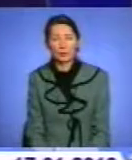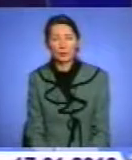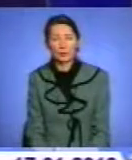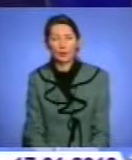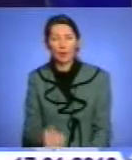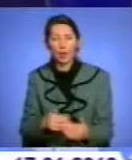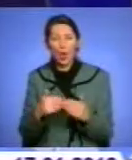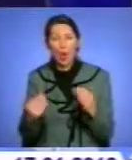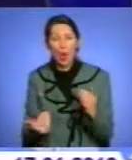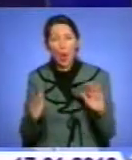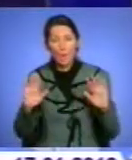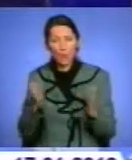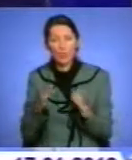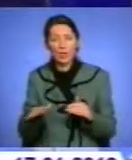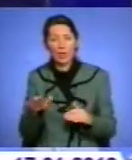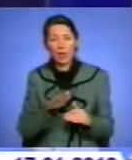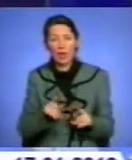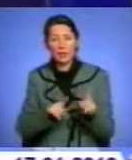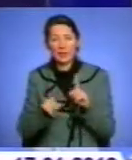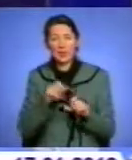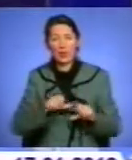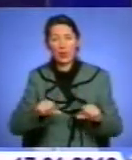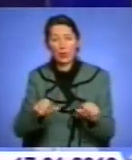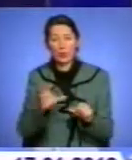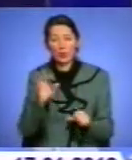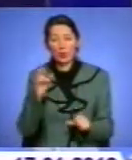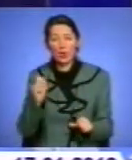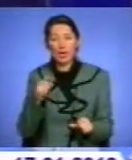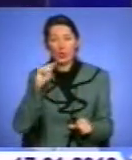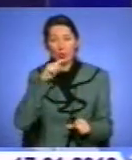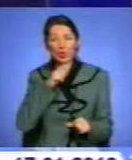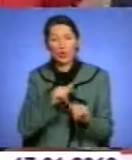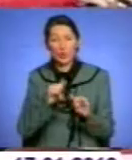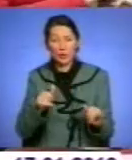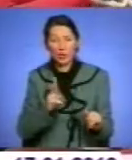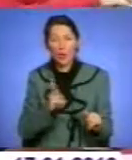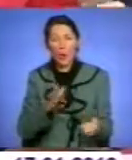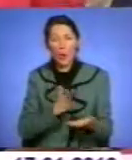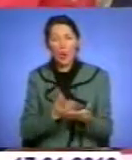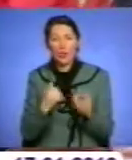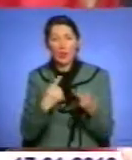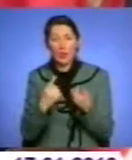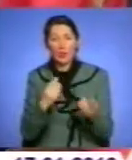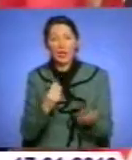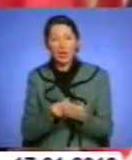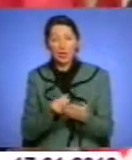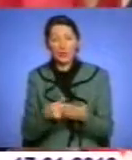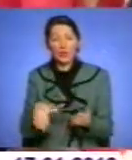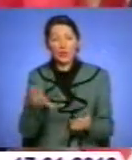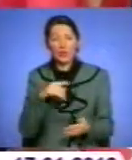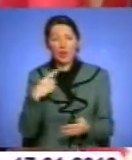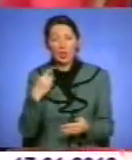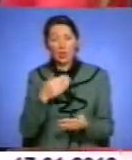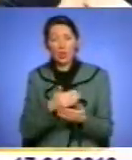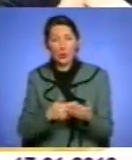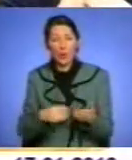І до подій краю. Засідання комісії соціально-економічного розвитку, на якому мали обговорювати питання фінансування усіх обласних